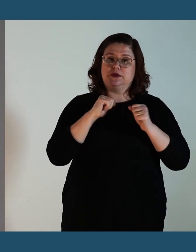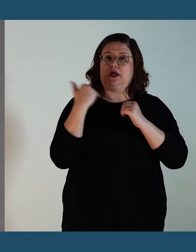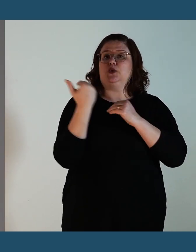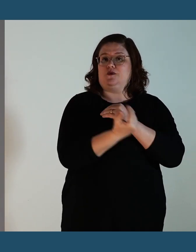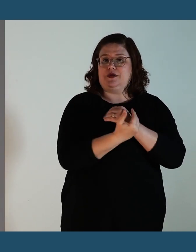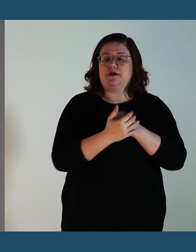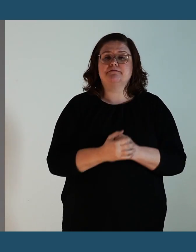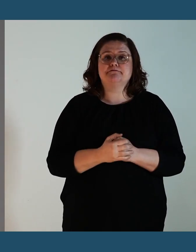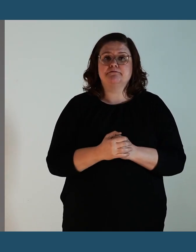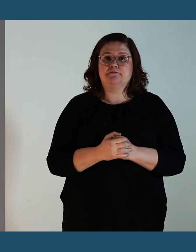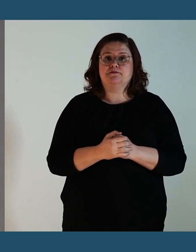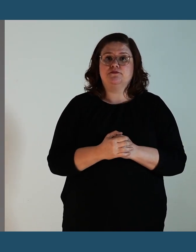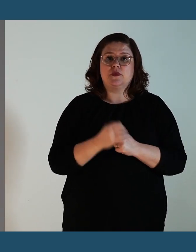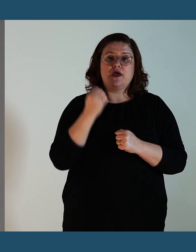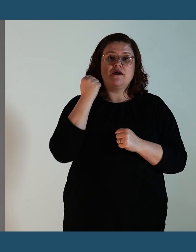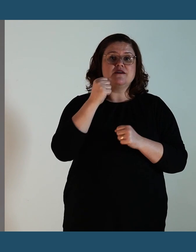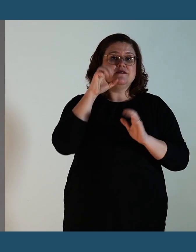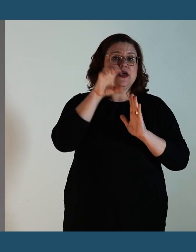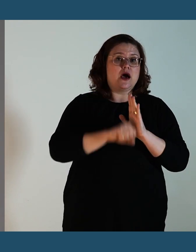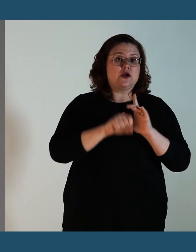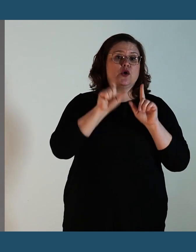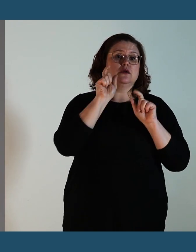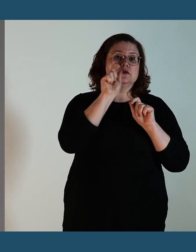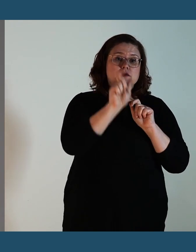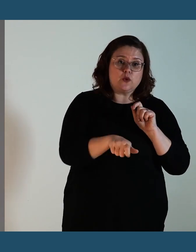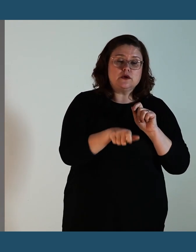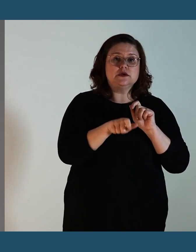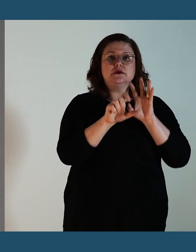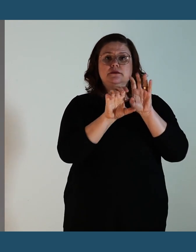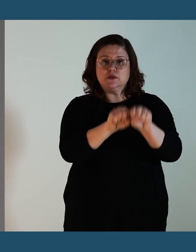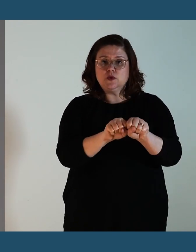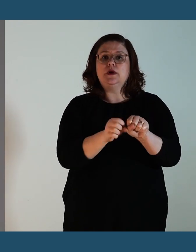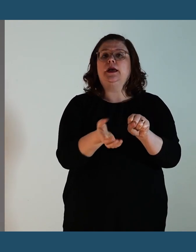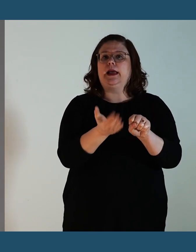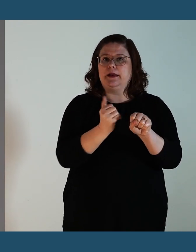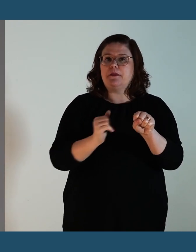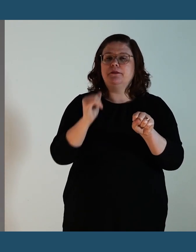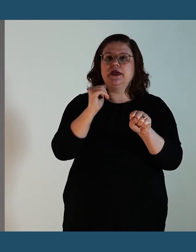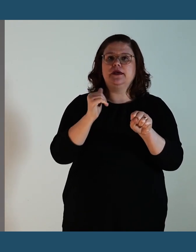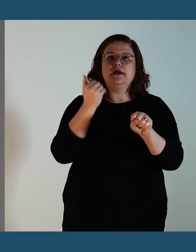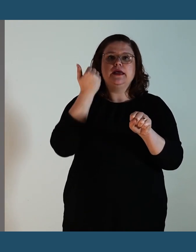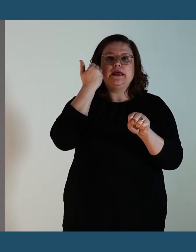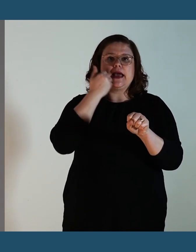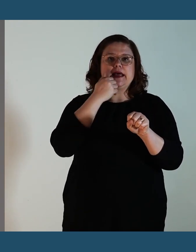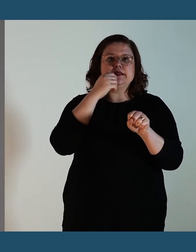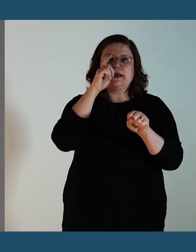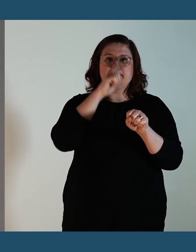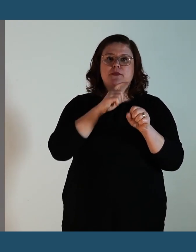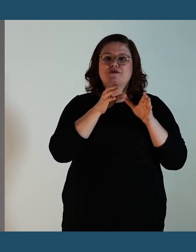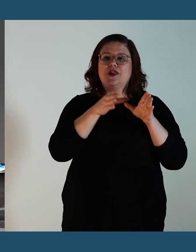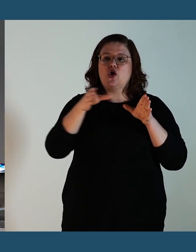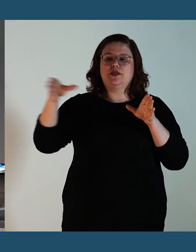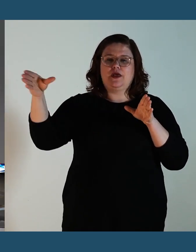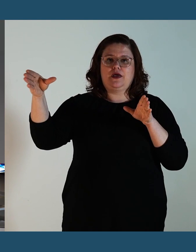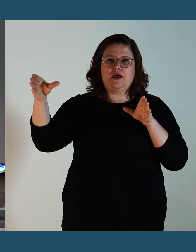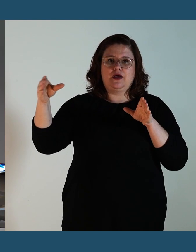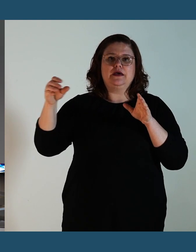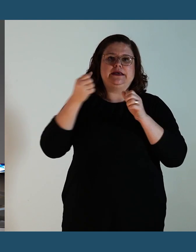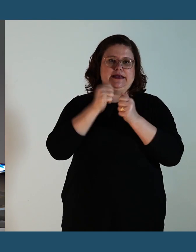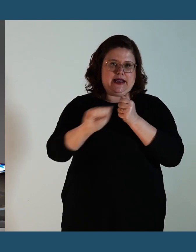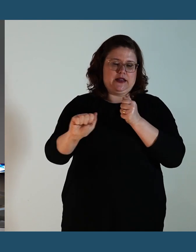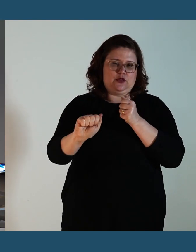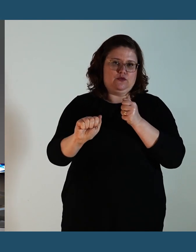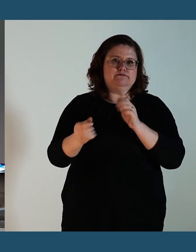turvattava. Viharikoksen tunnistamista ja niihin puuttumista tulee helpottaa ja etnisen profiloinnin kielto saatetaan voimaan.